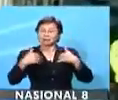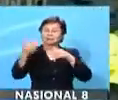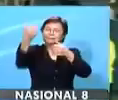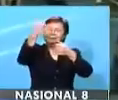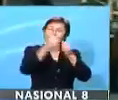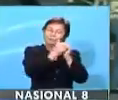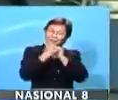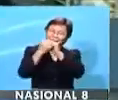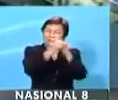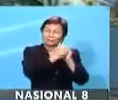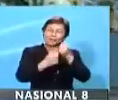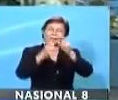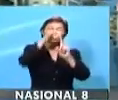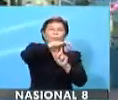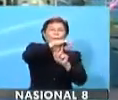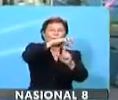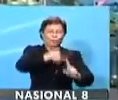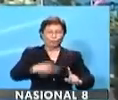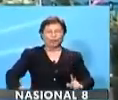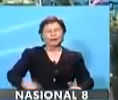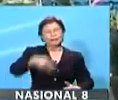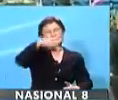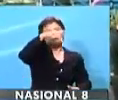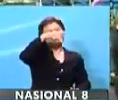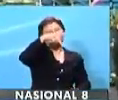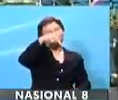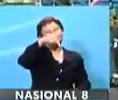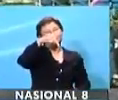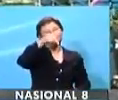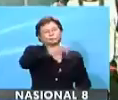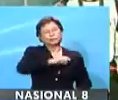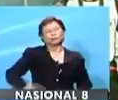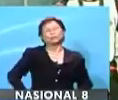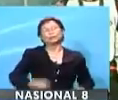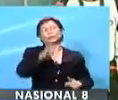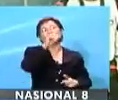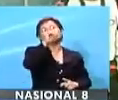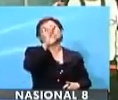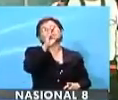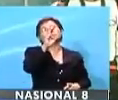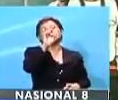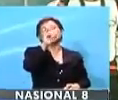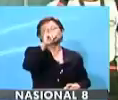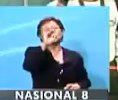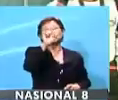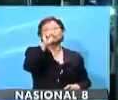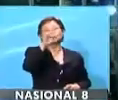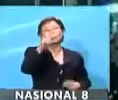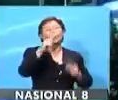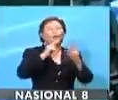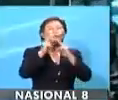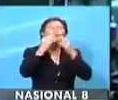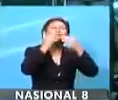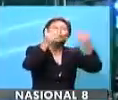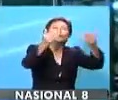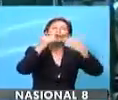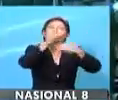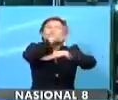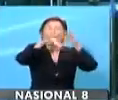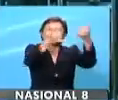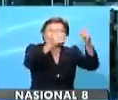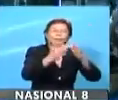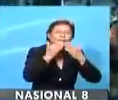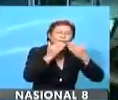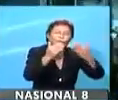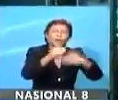dalam perayaan itu ialah penaung diraja PBNJ Tunku Ismail Sultan Ibrahim yang mengucapkan terima kasih kepada keseluruhan barisan